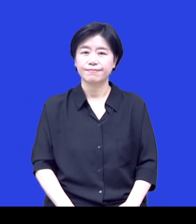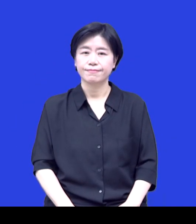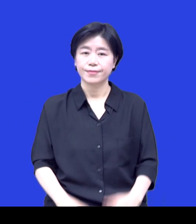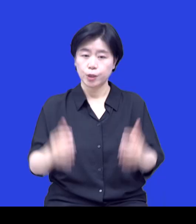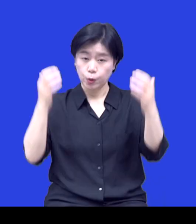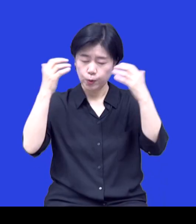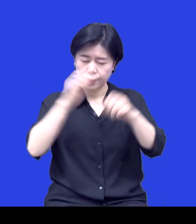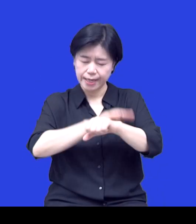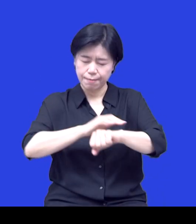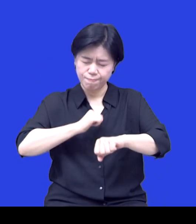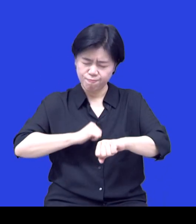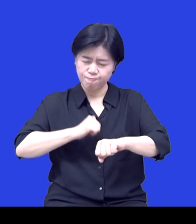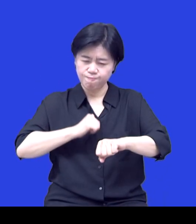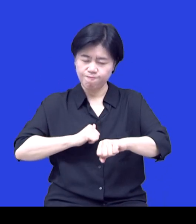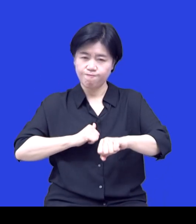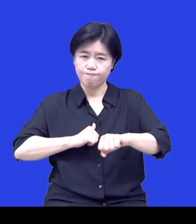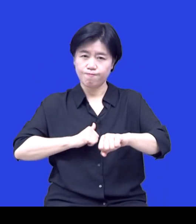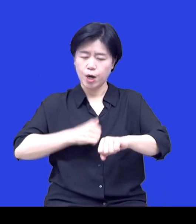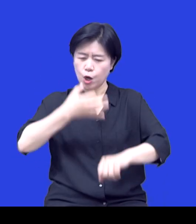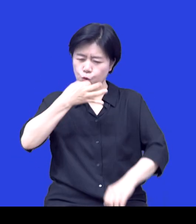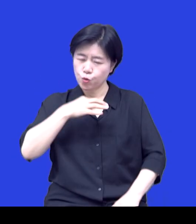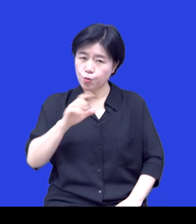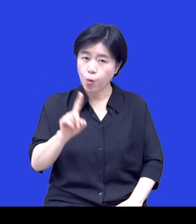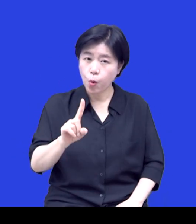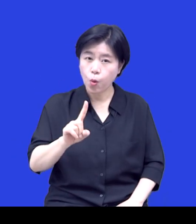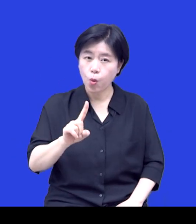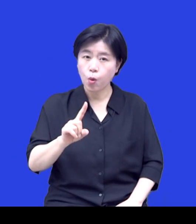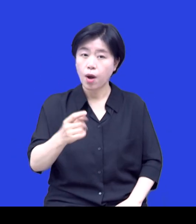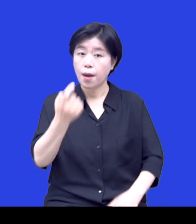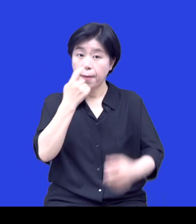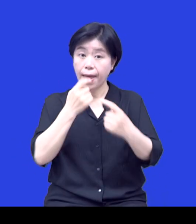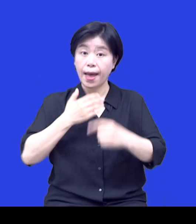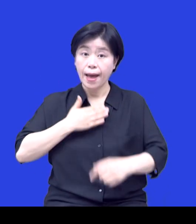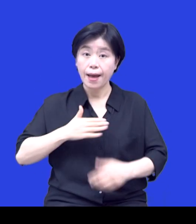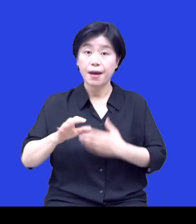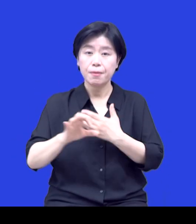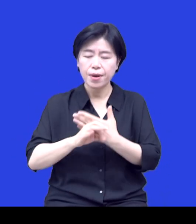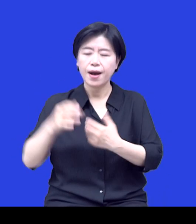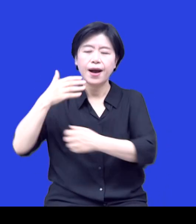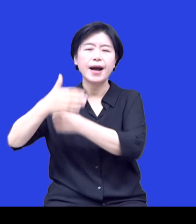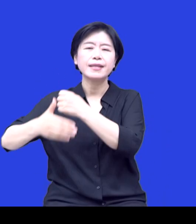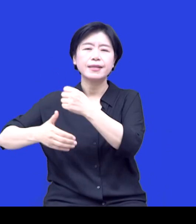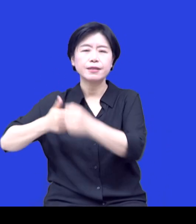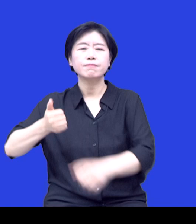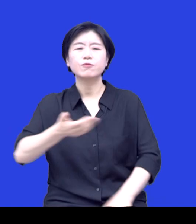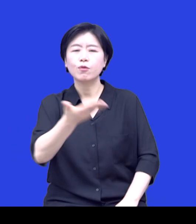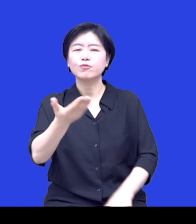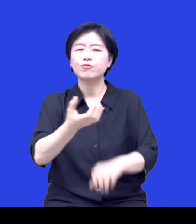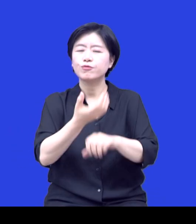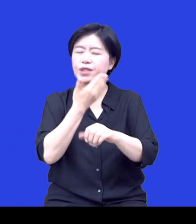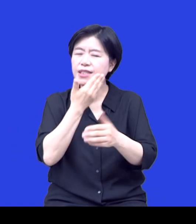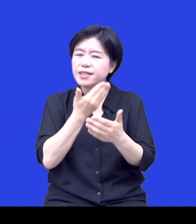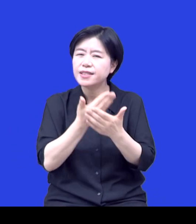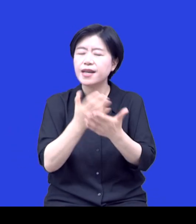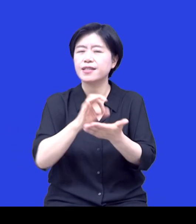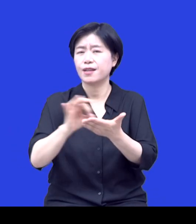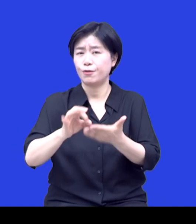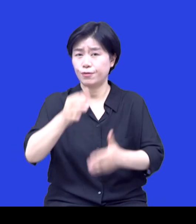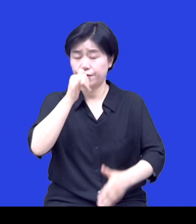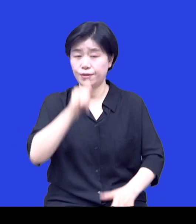반드시 여러분의 인생을 통해서 보석을 드러내실 것입니다. 그렇네요. 제가 얼마 전에 보니까 서양